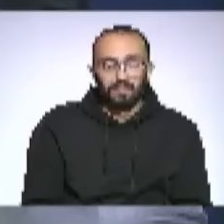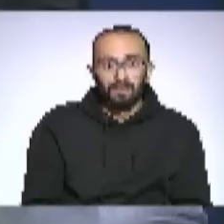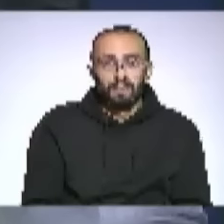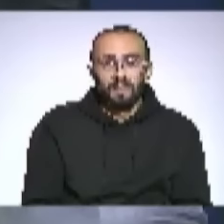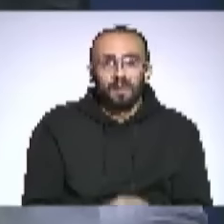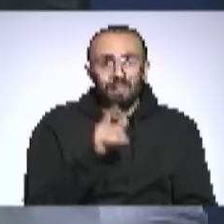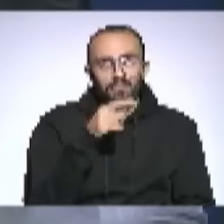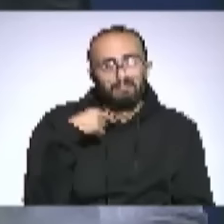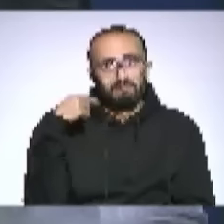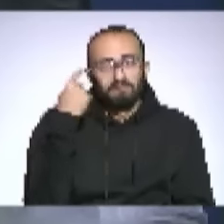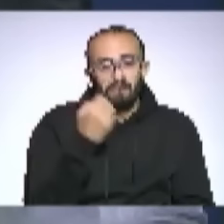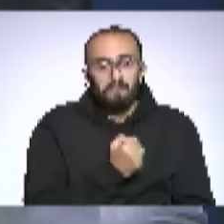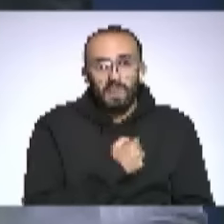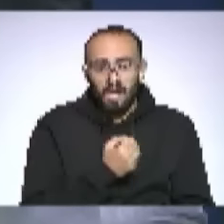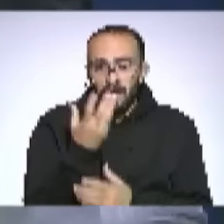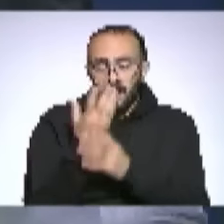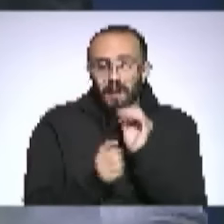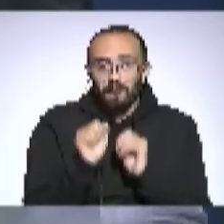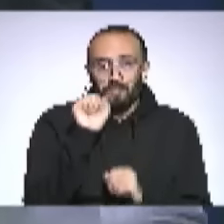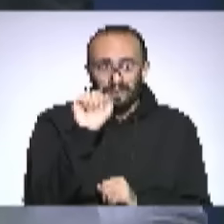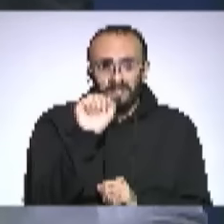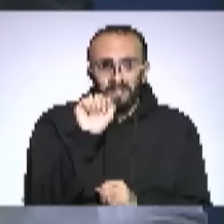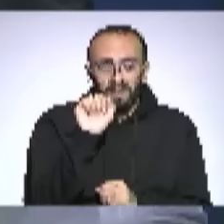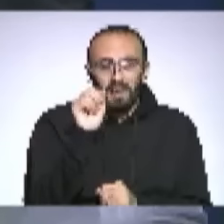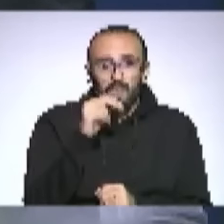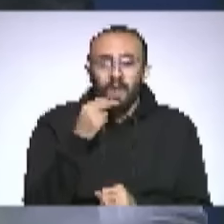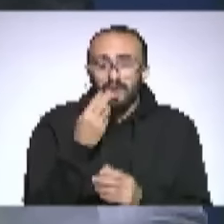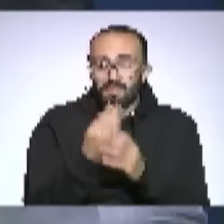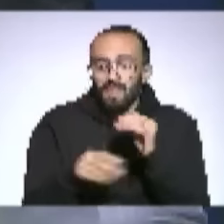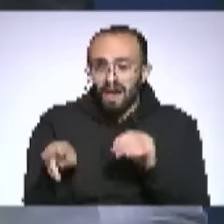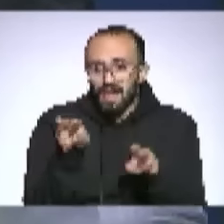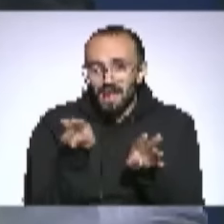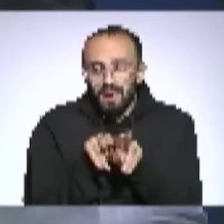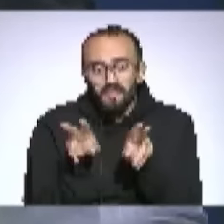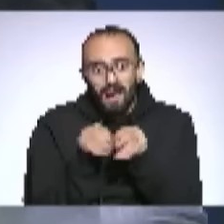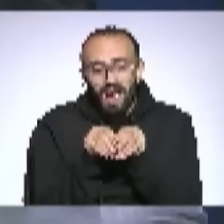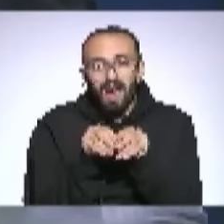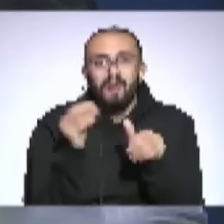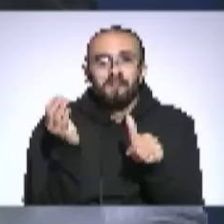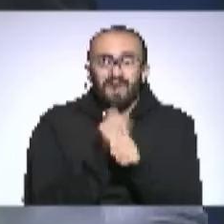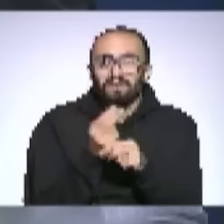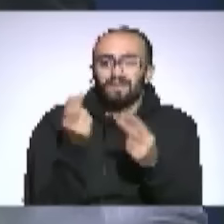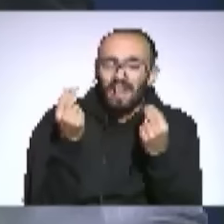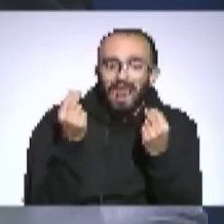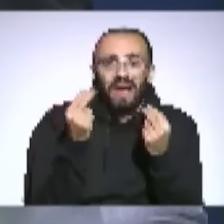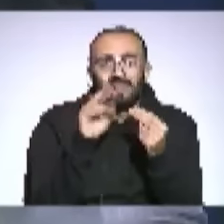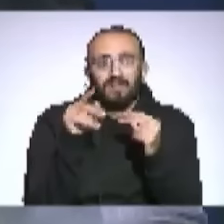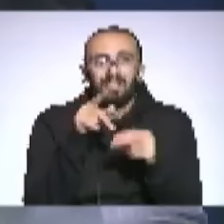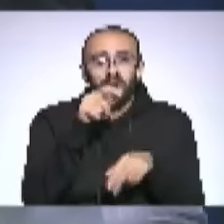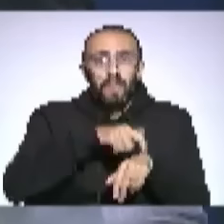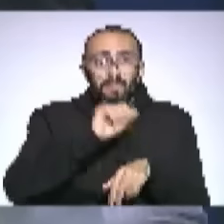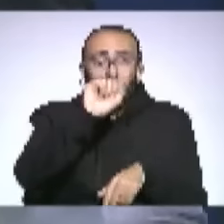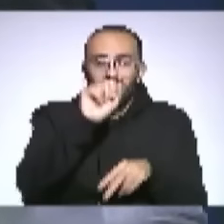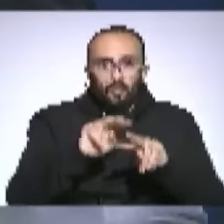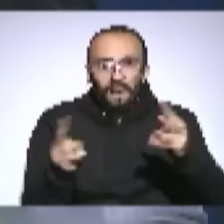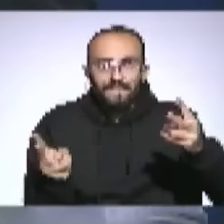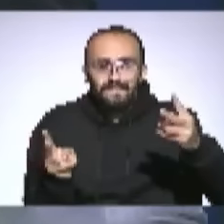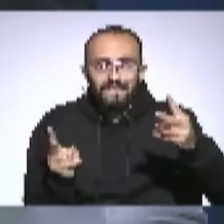تقسيش تصرفات ابنك مع اولاده وزوجته بتصرفات جيلك